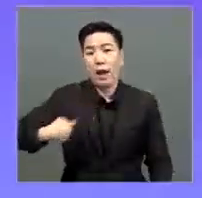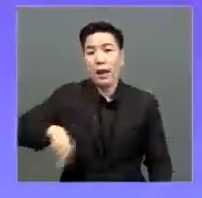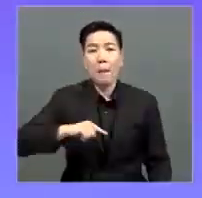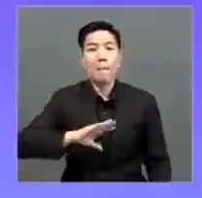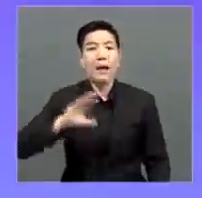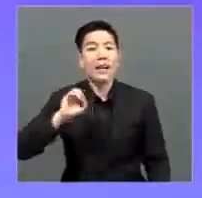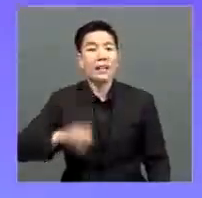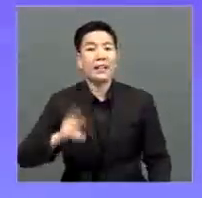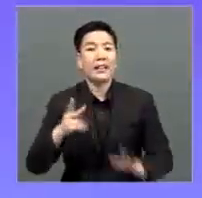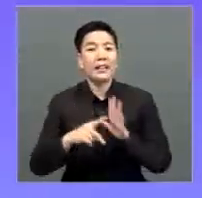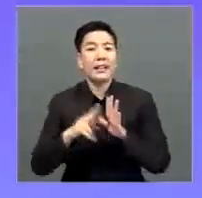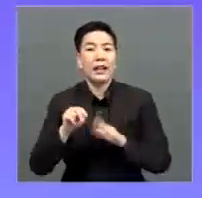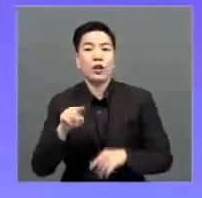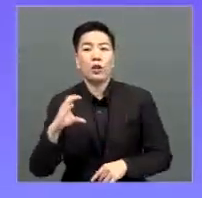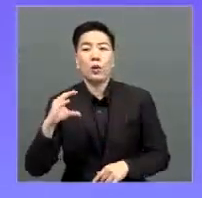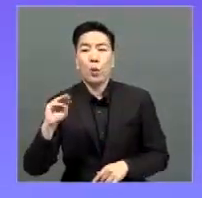แสนคนภายในวันพรุ่งนี้ครับส่วนคนที่ลงทะเบียนผ่านเว็บไซต์เราไม่เจอกัน.com